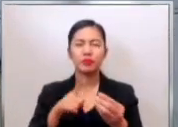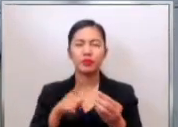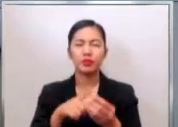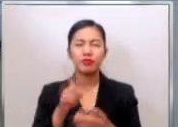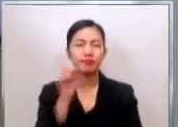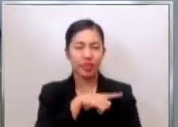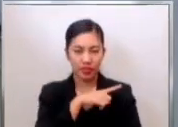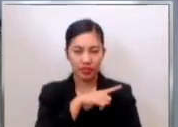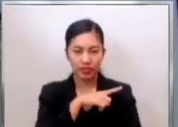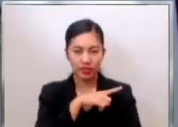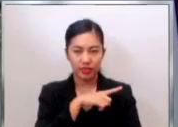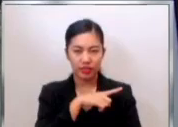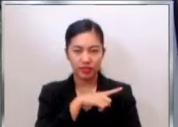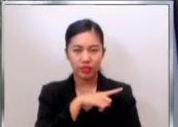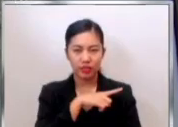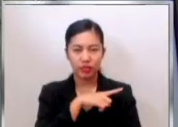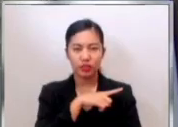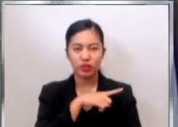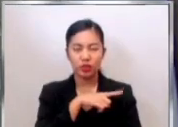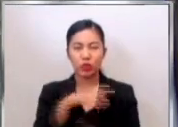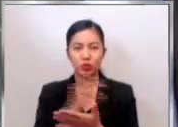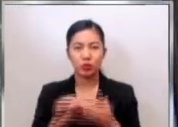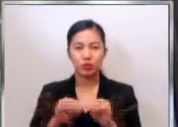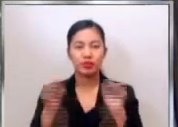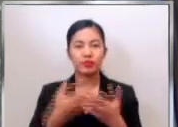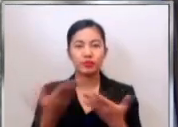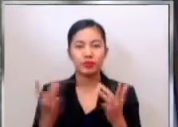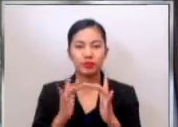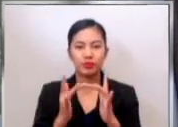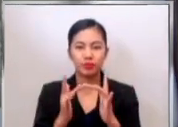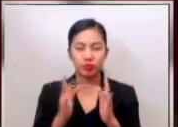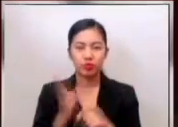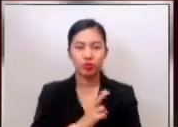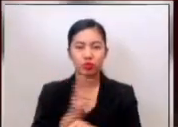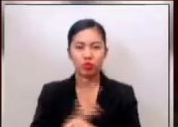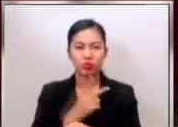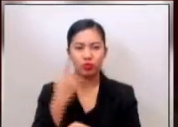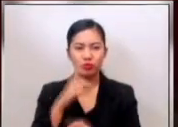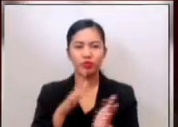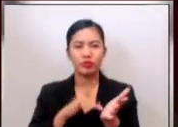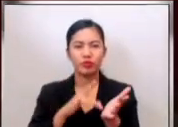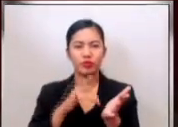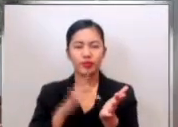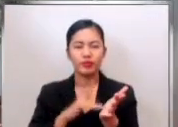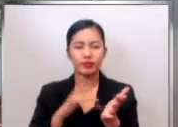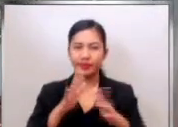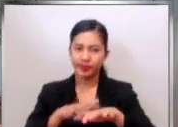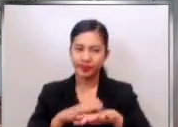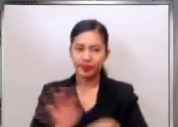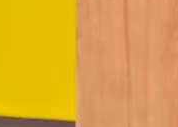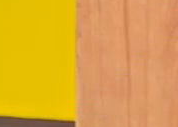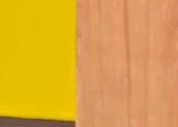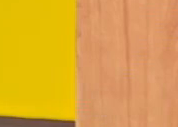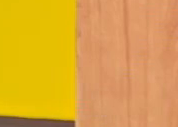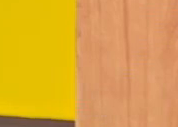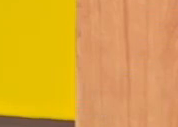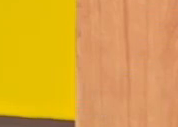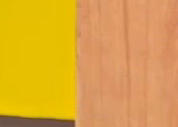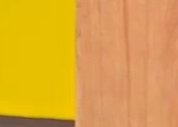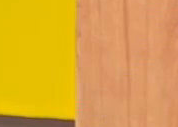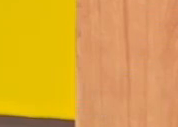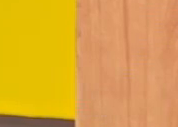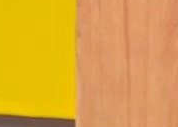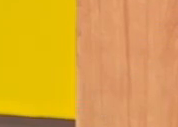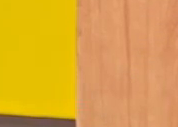minsay na-order online at ginagamit ng masasamang loob. Chino Gaston, GMA News. Saktong isang